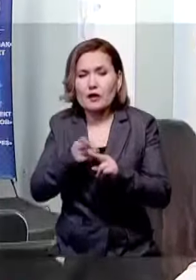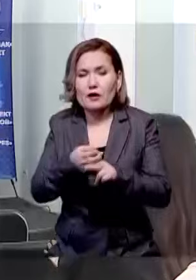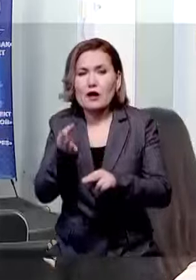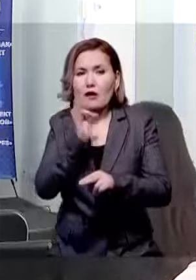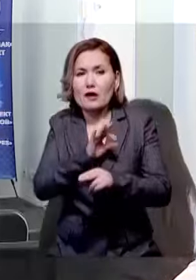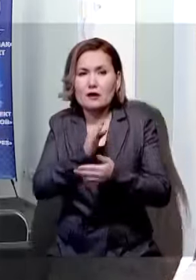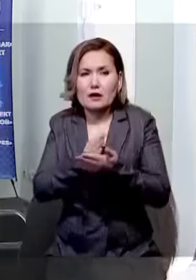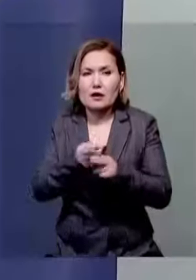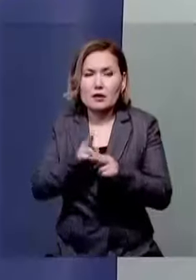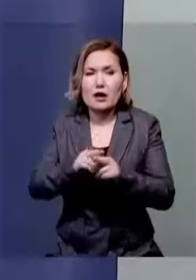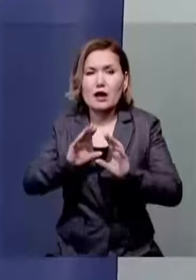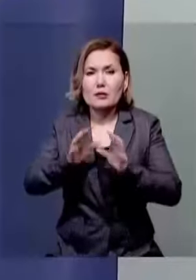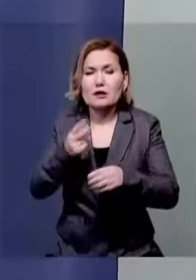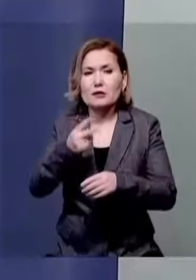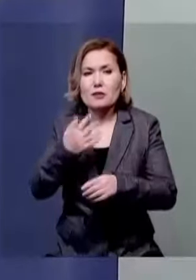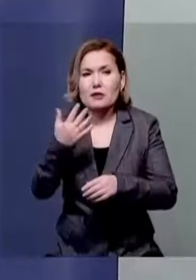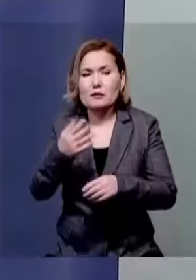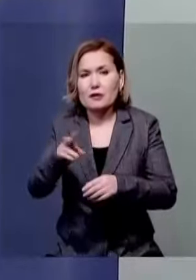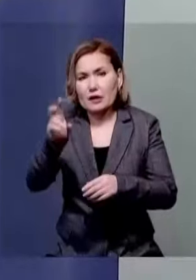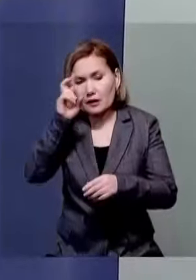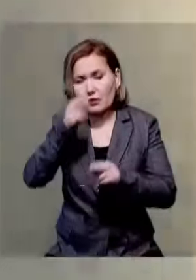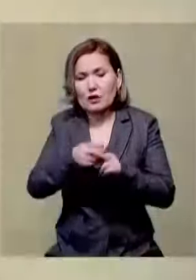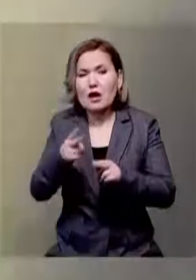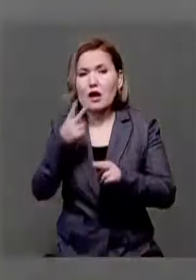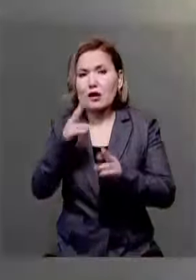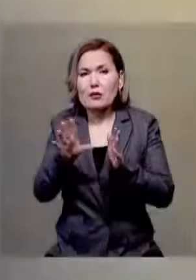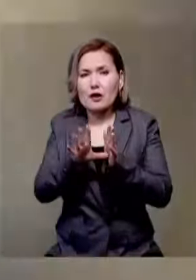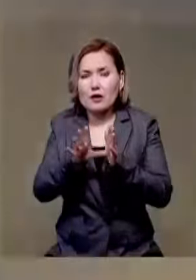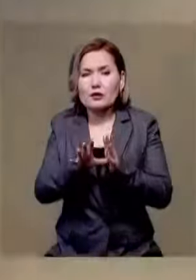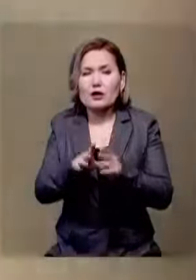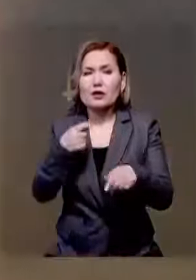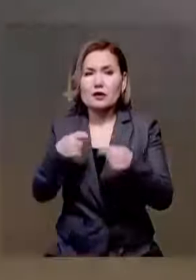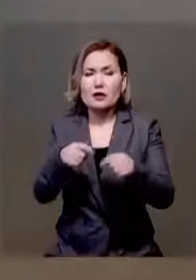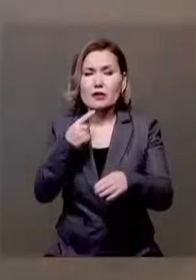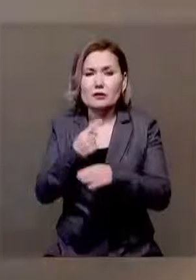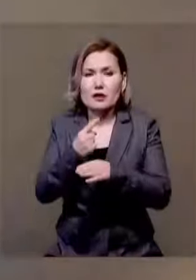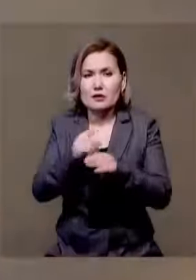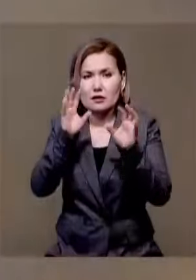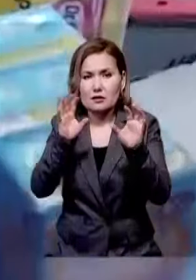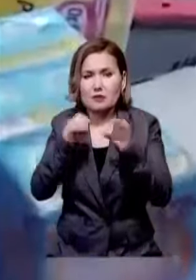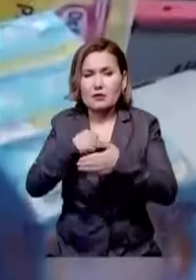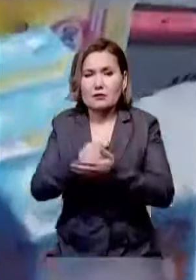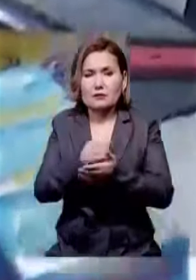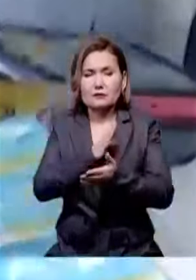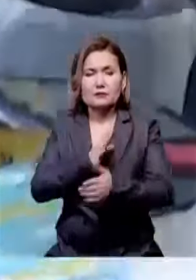деген пікір бар. Айта кетсек, әлемде 25 мемлекет вейпті сатуға заңмен тыйым салған.